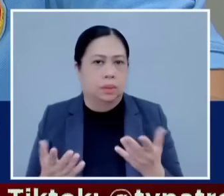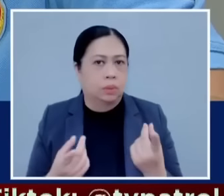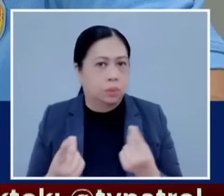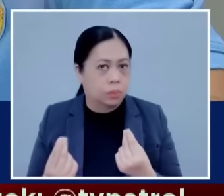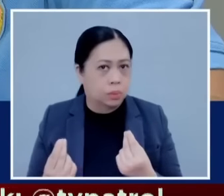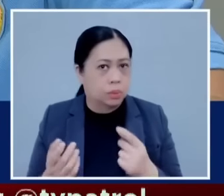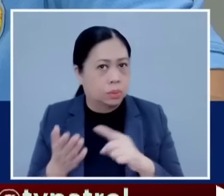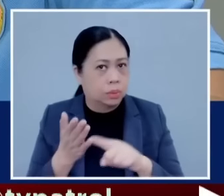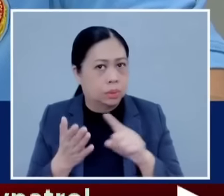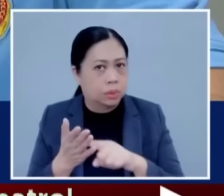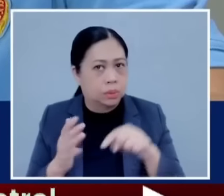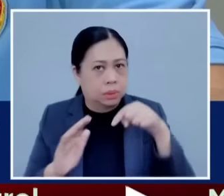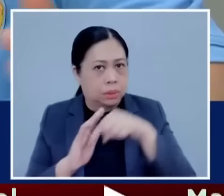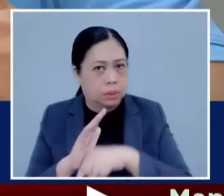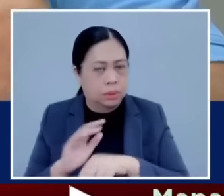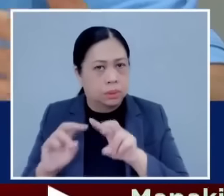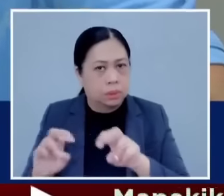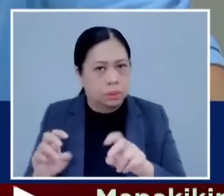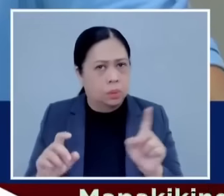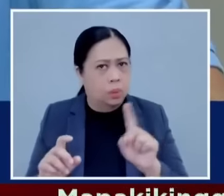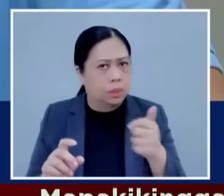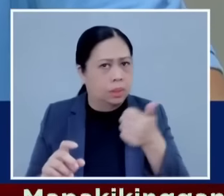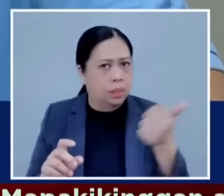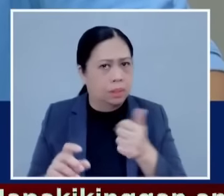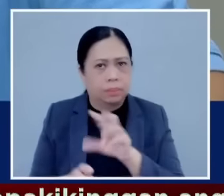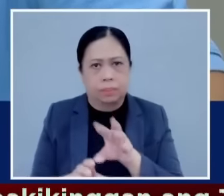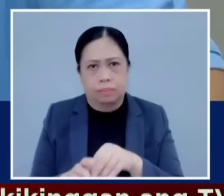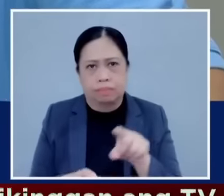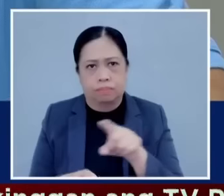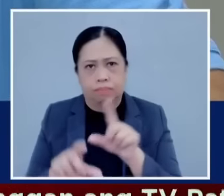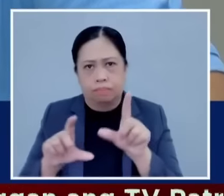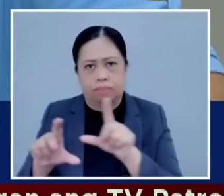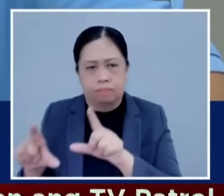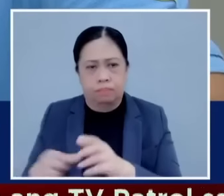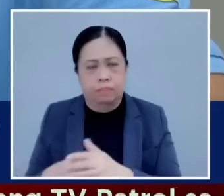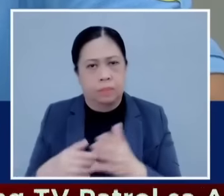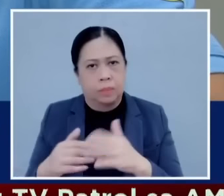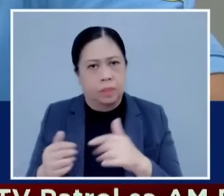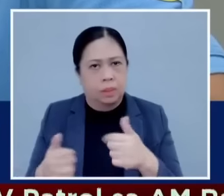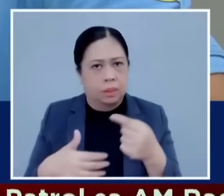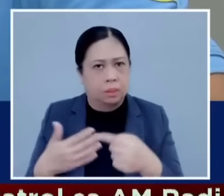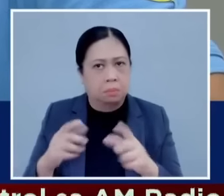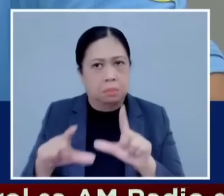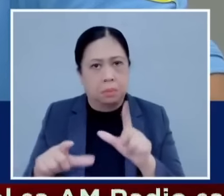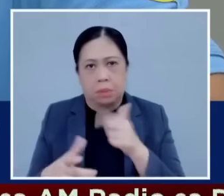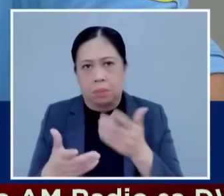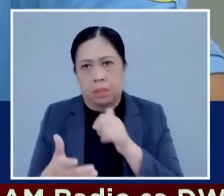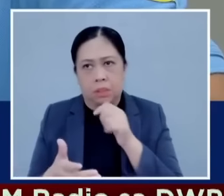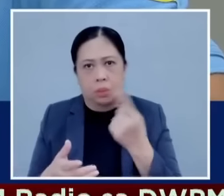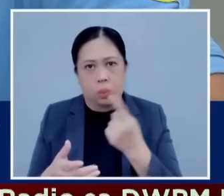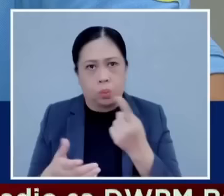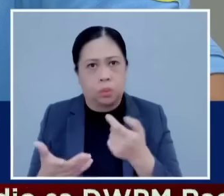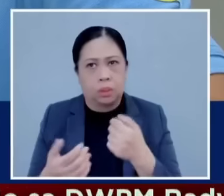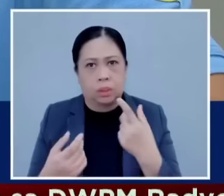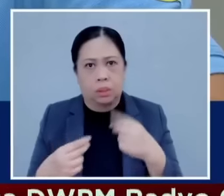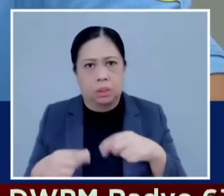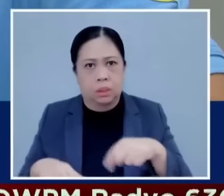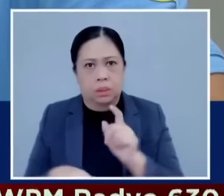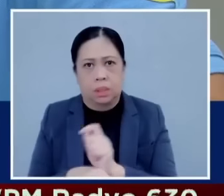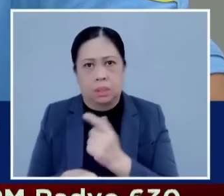in-depth investigation kung ano pa yung mga involvement nila. Mm-hmm. Other than this one, baka hindi lang dito tumitira sa amin sa